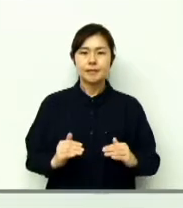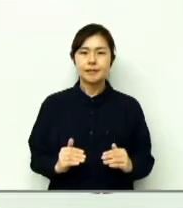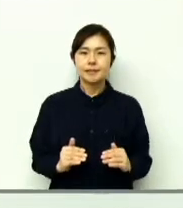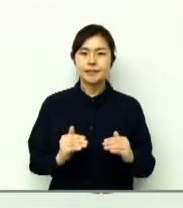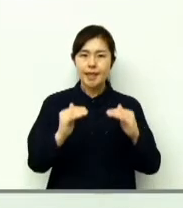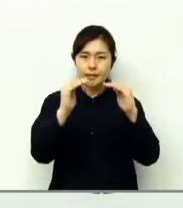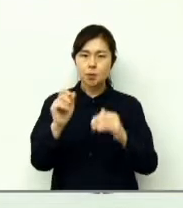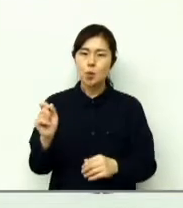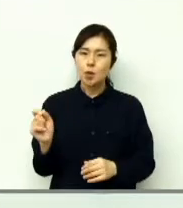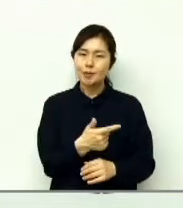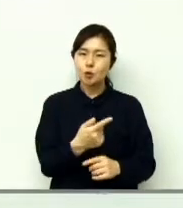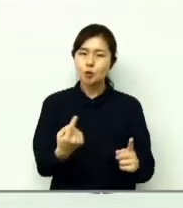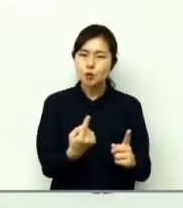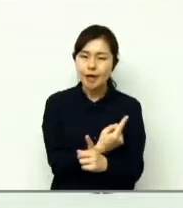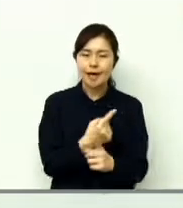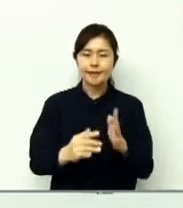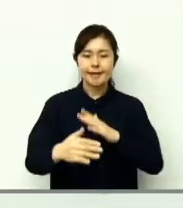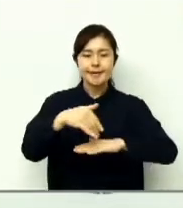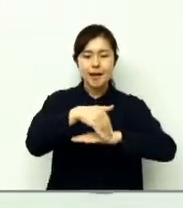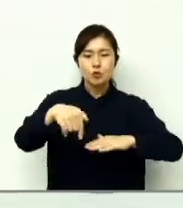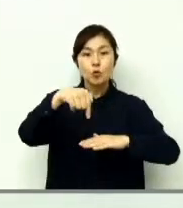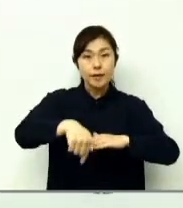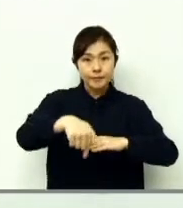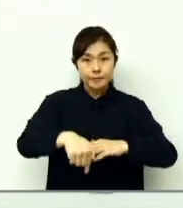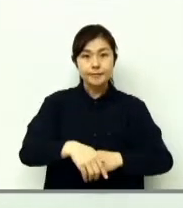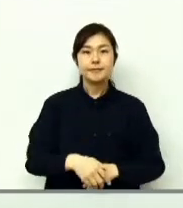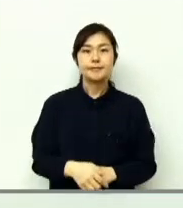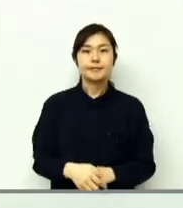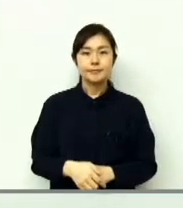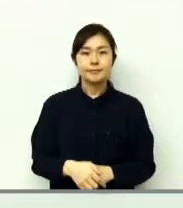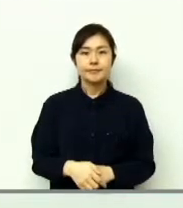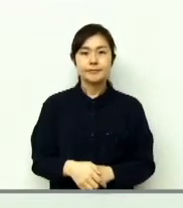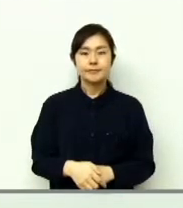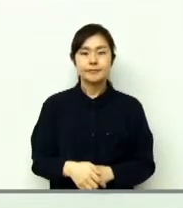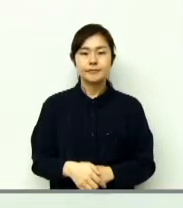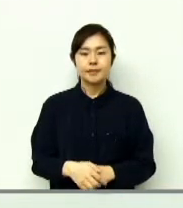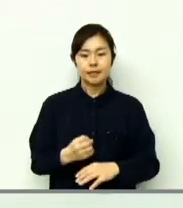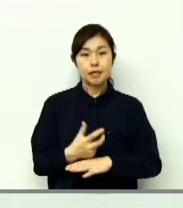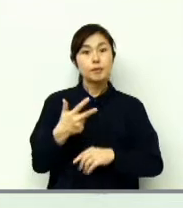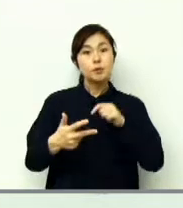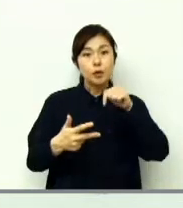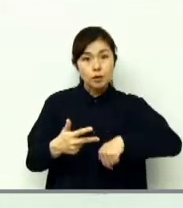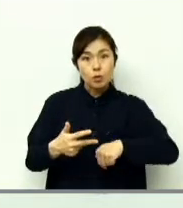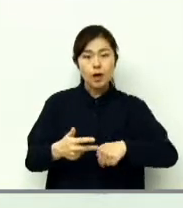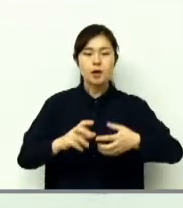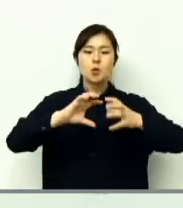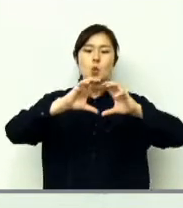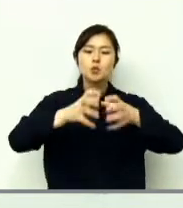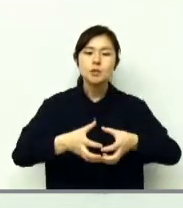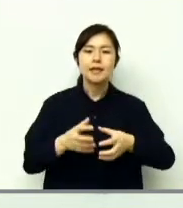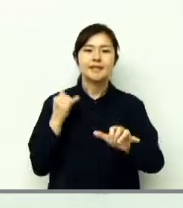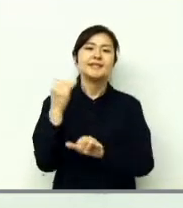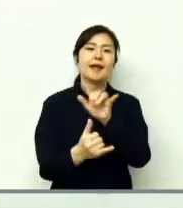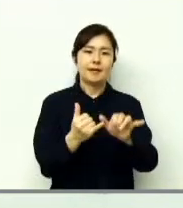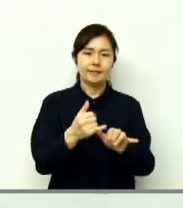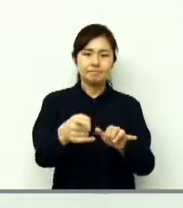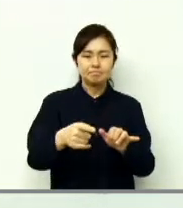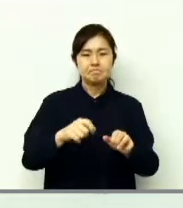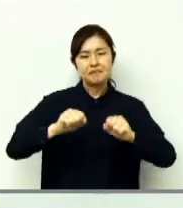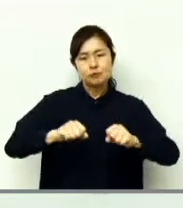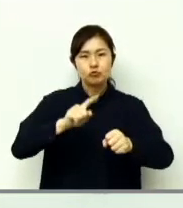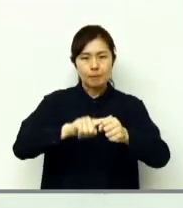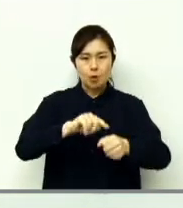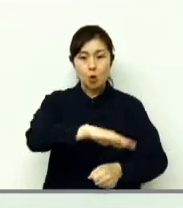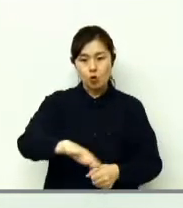成長戦略の中にも埼玉市にとっては教育あるいは文化というものも位置づけて進めてまいるということ